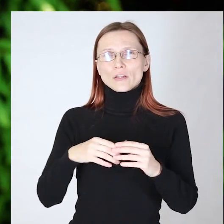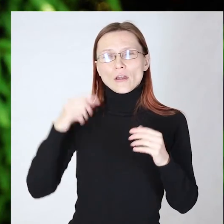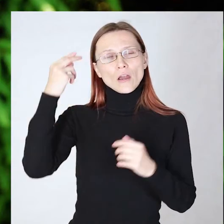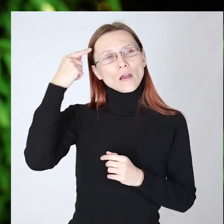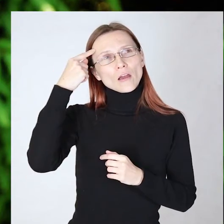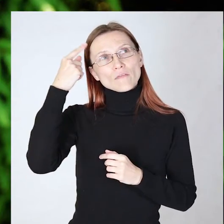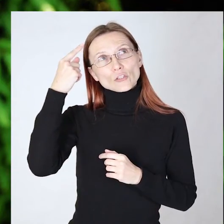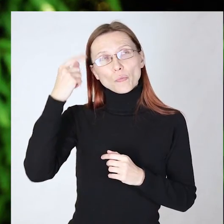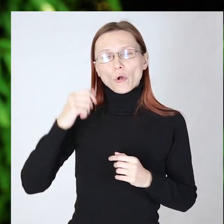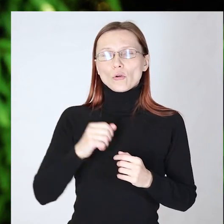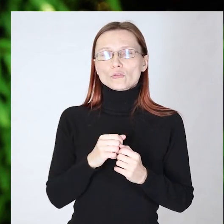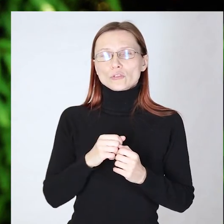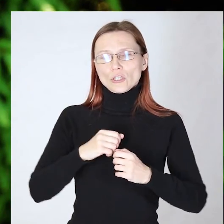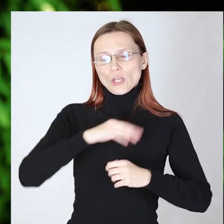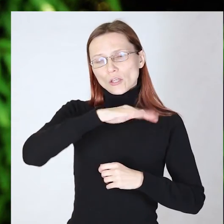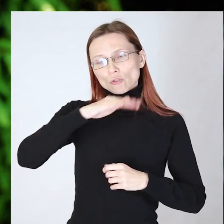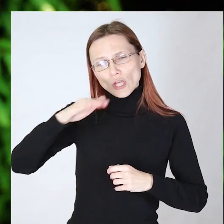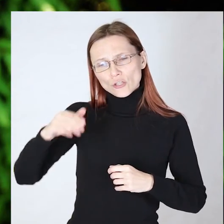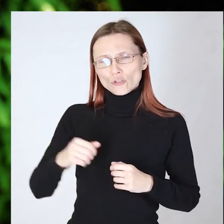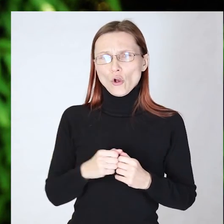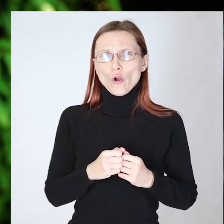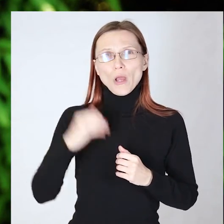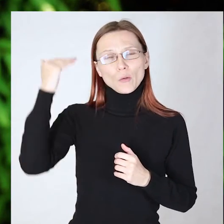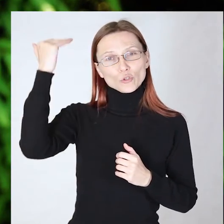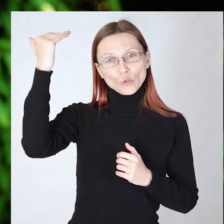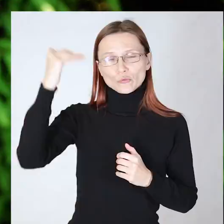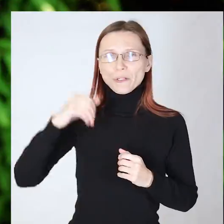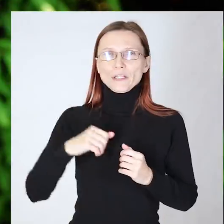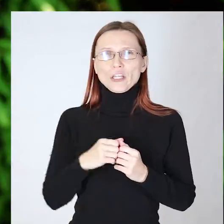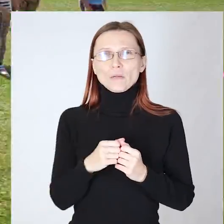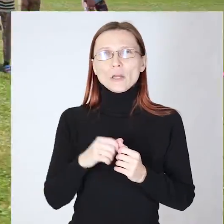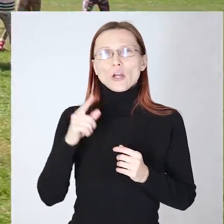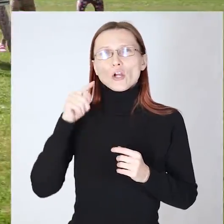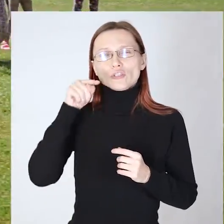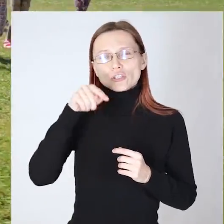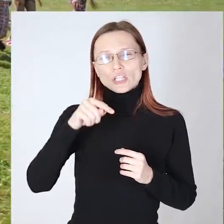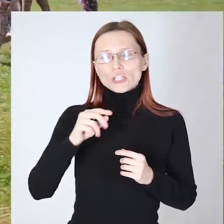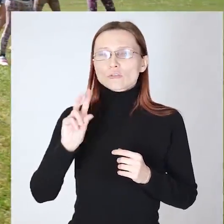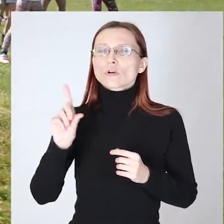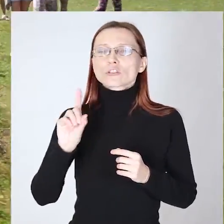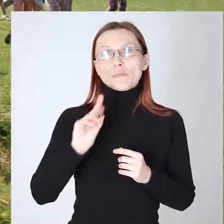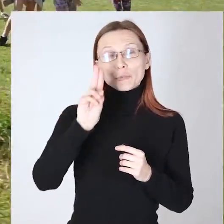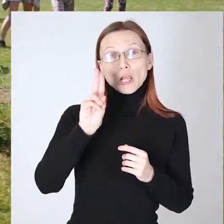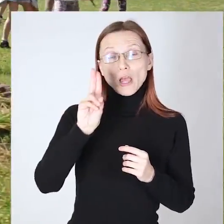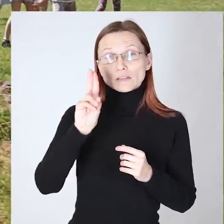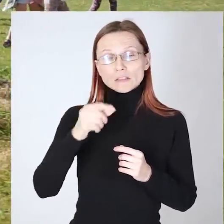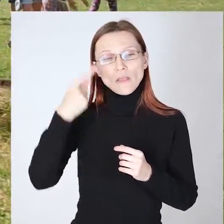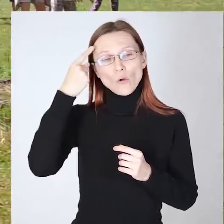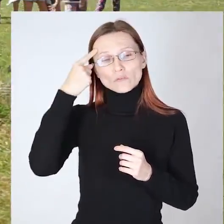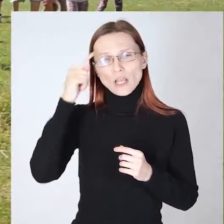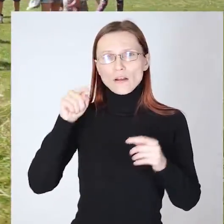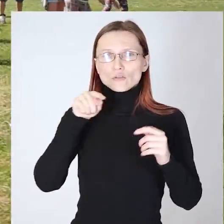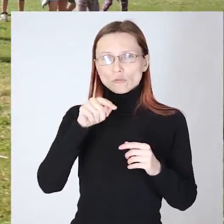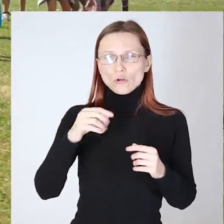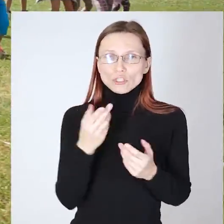účastníkom, či sa tí účastníci dozvedia iba to, že niečo existuje,